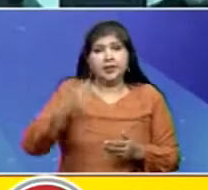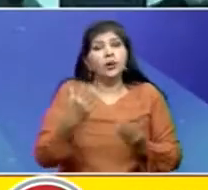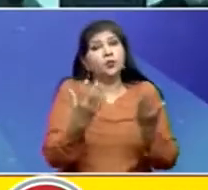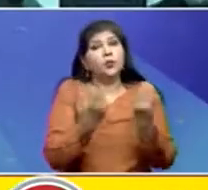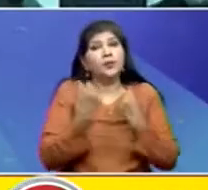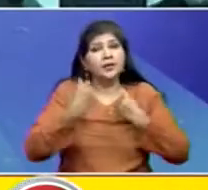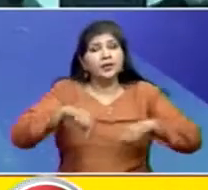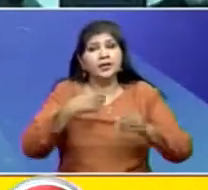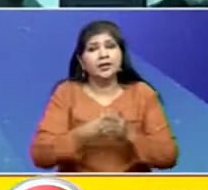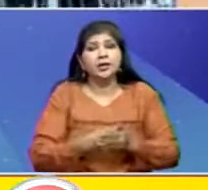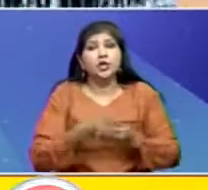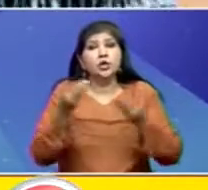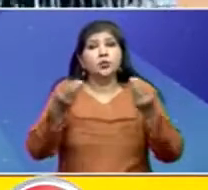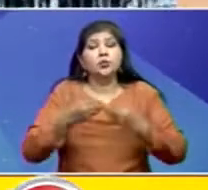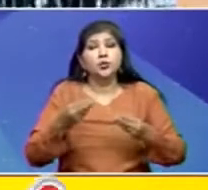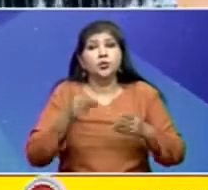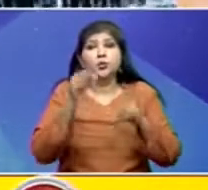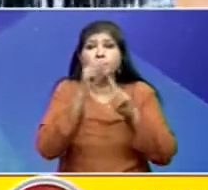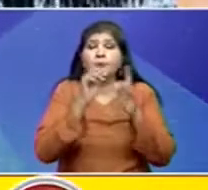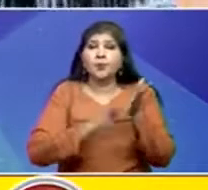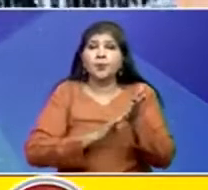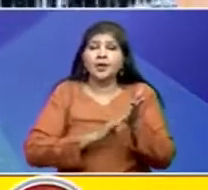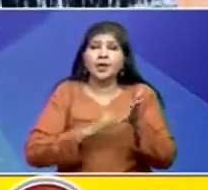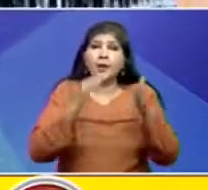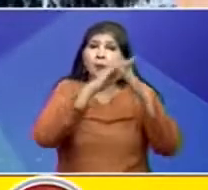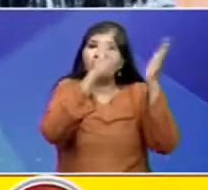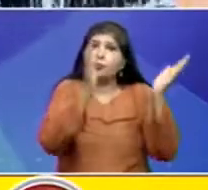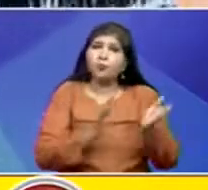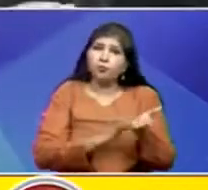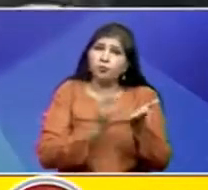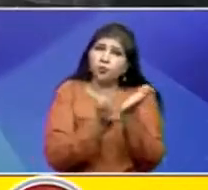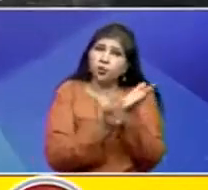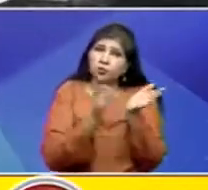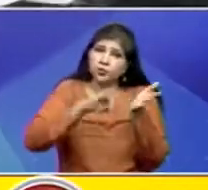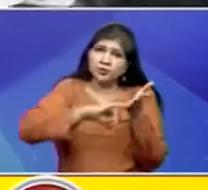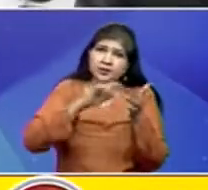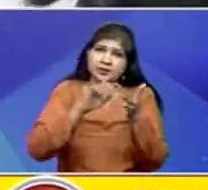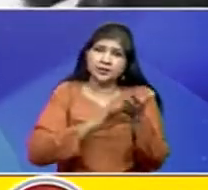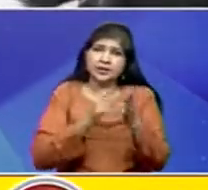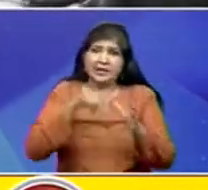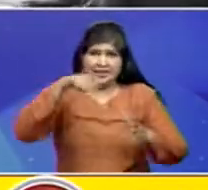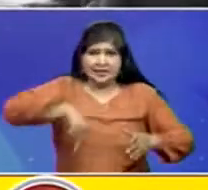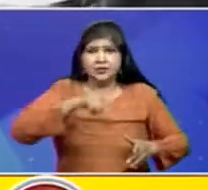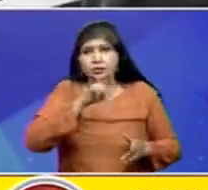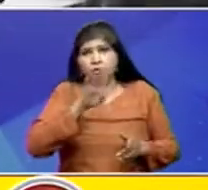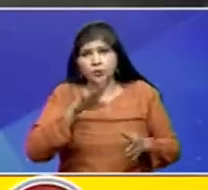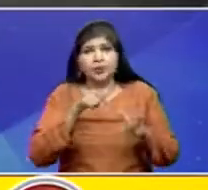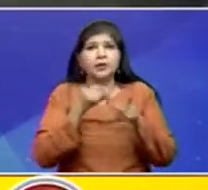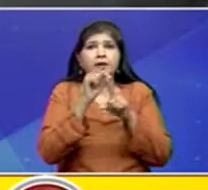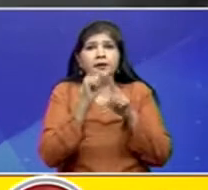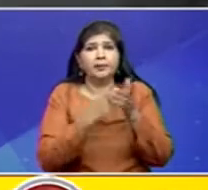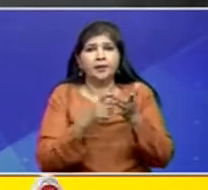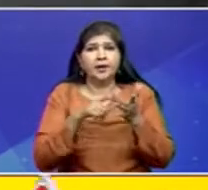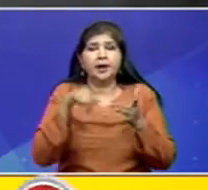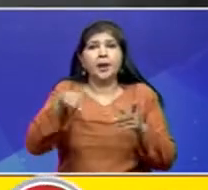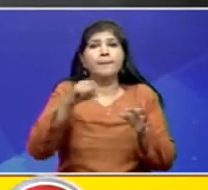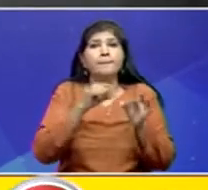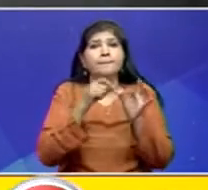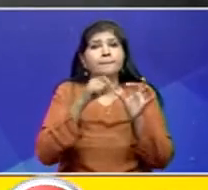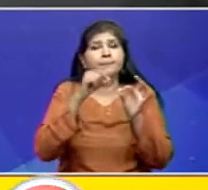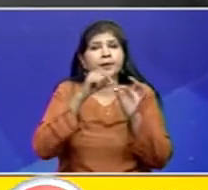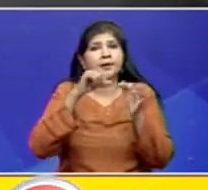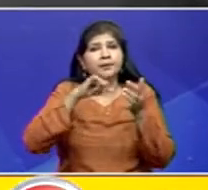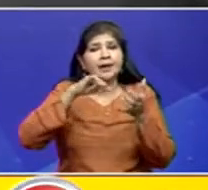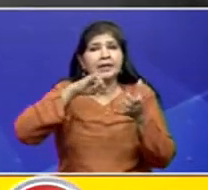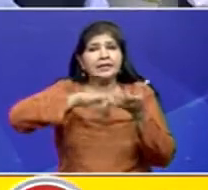नए प्रधान मंत्री संगरहा लेकी इस 14 एप्रील को बाबा साब अम्बेडकर की